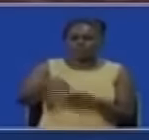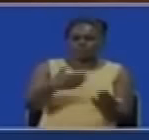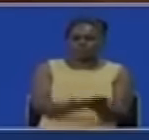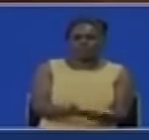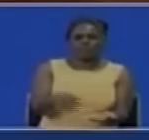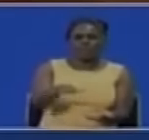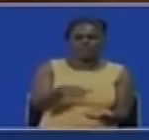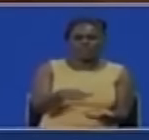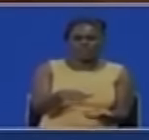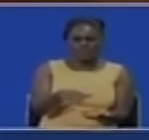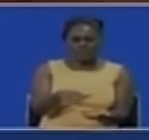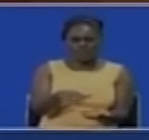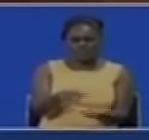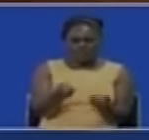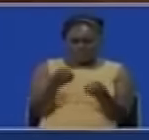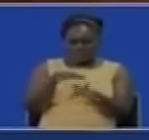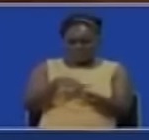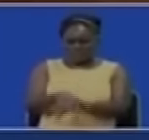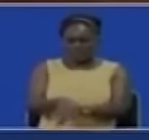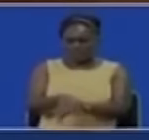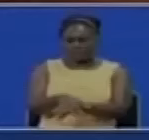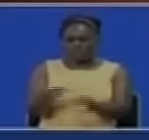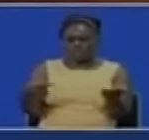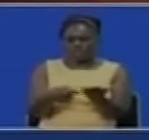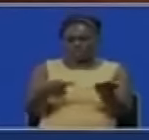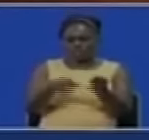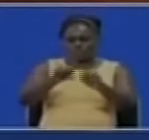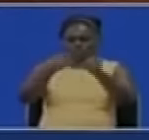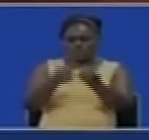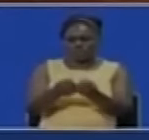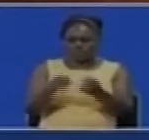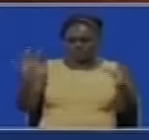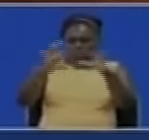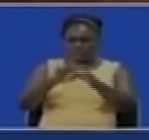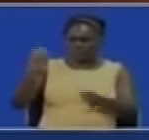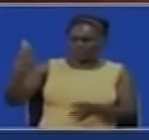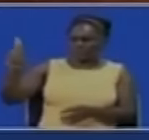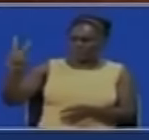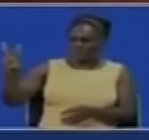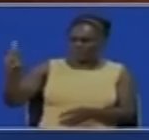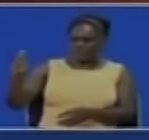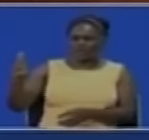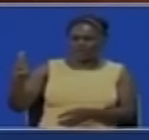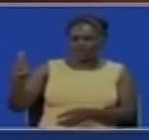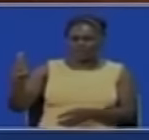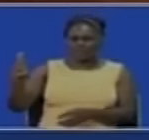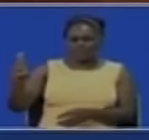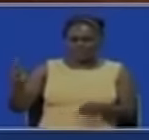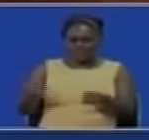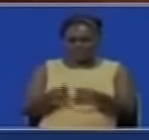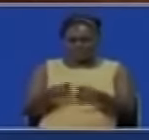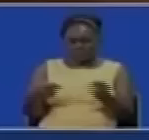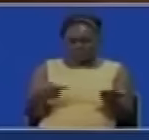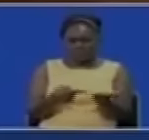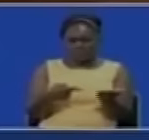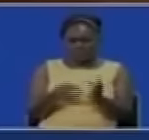be. An integrated electronic system that enables biometric voter registration, electronic voter identification, and electronic